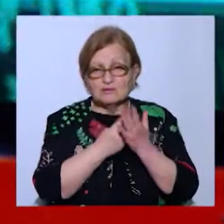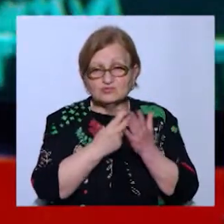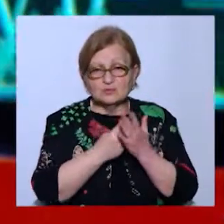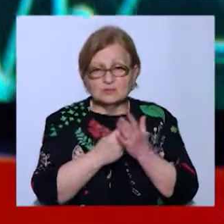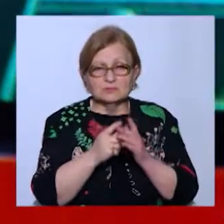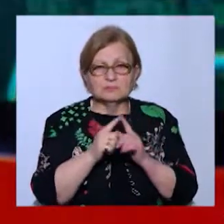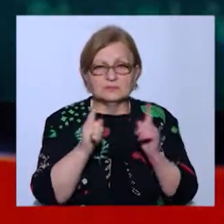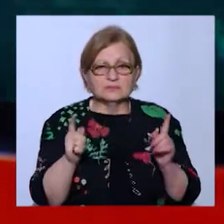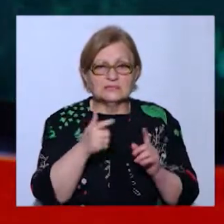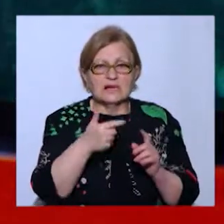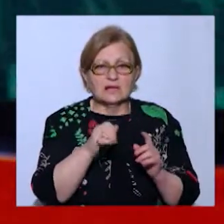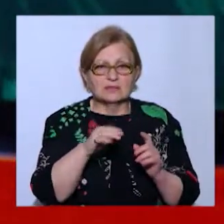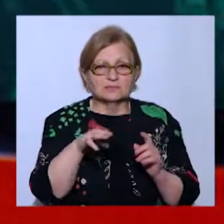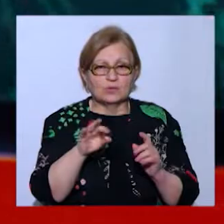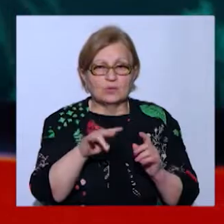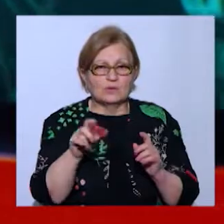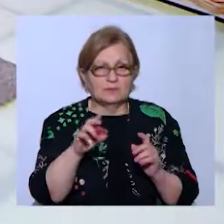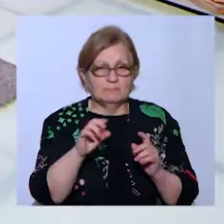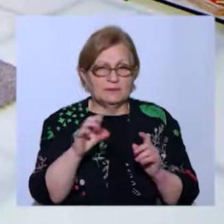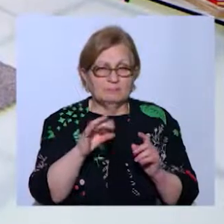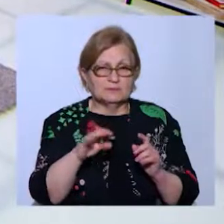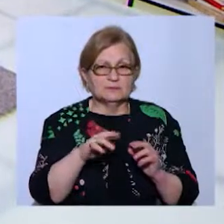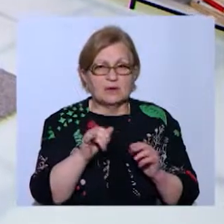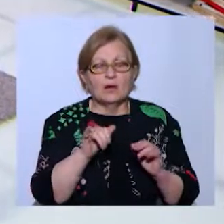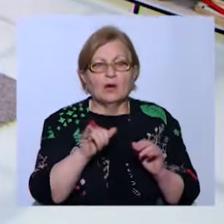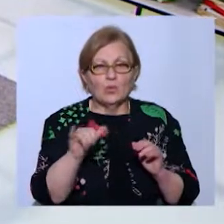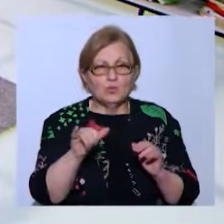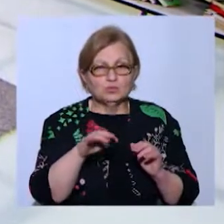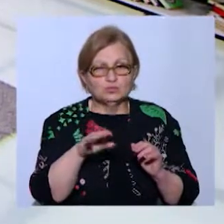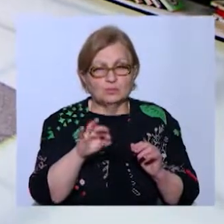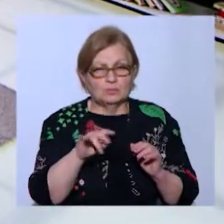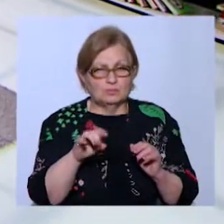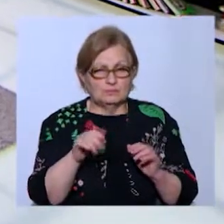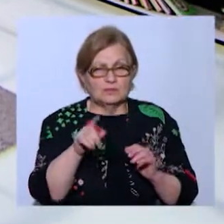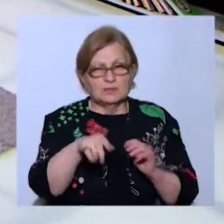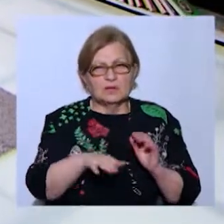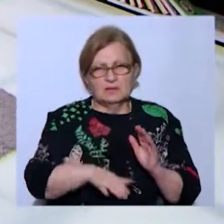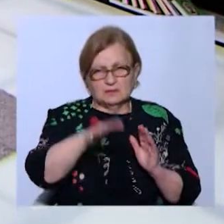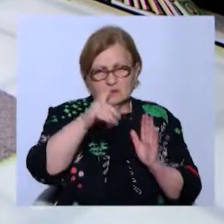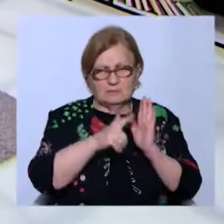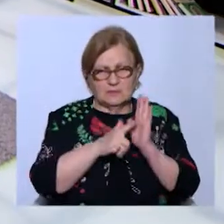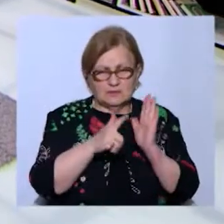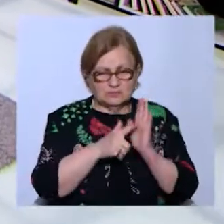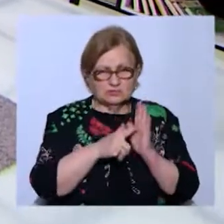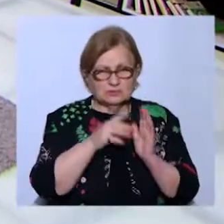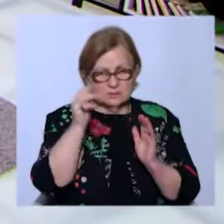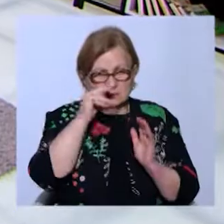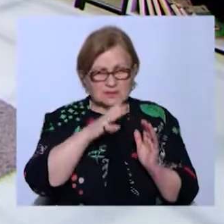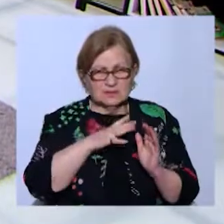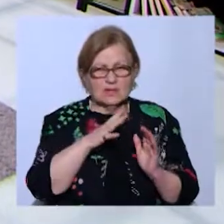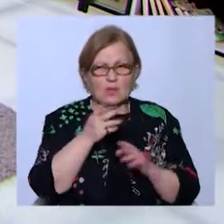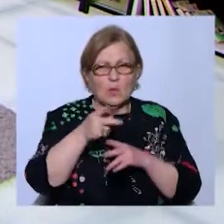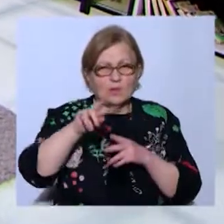და უტოლობები, მოდით დავიწყოთ. შეგახსენებთ, რომ თქვენ მე-7 კლასიდან შეისწავლით ხარისხს და მის აი ამ